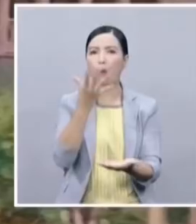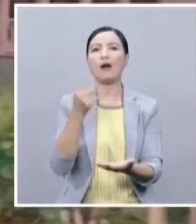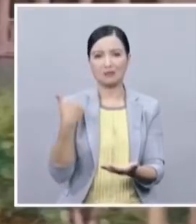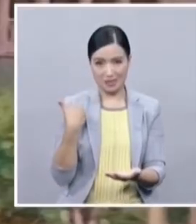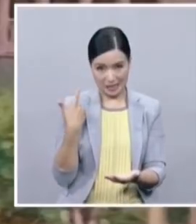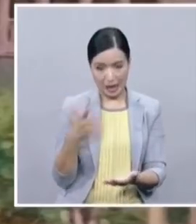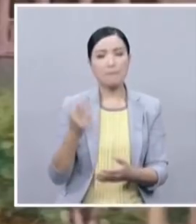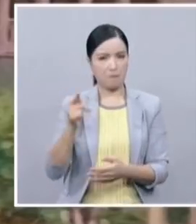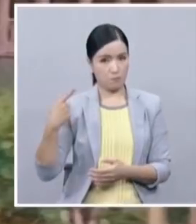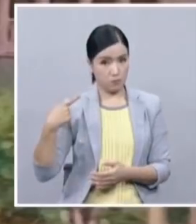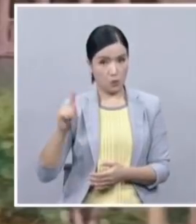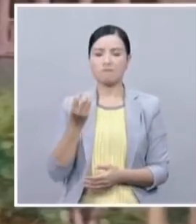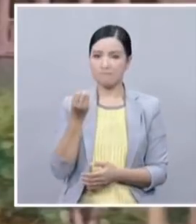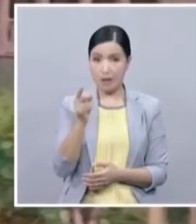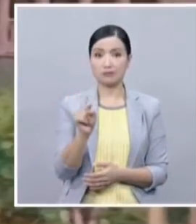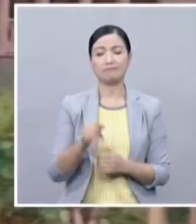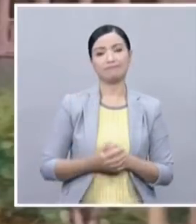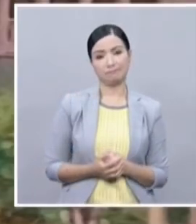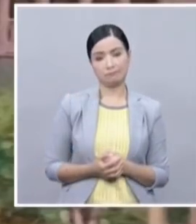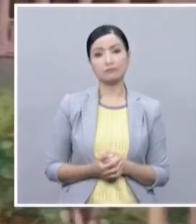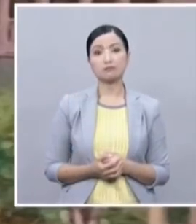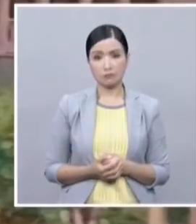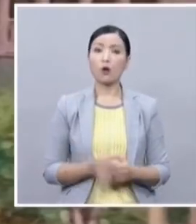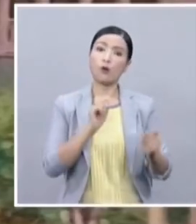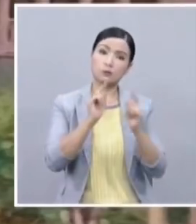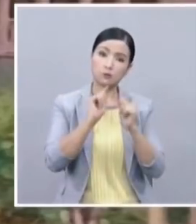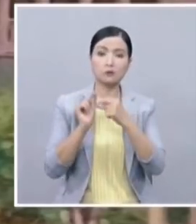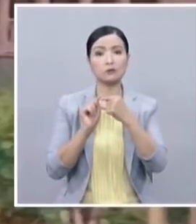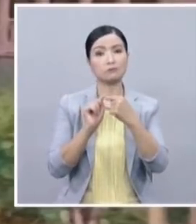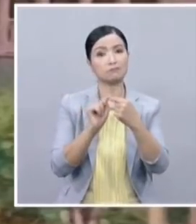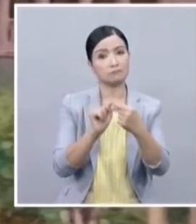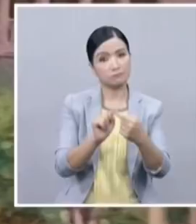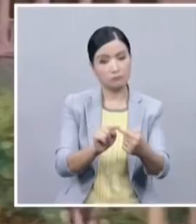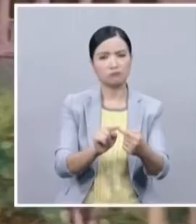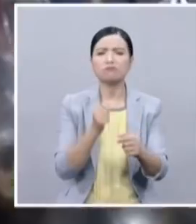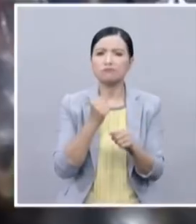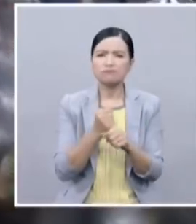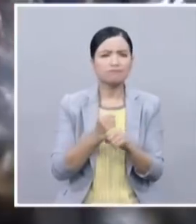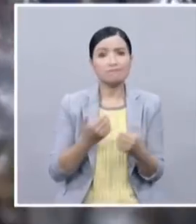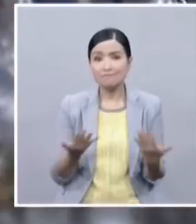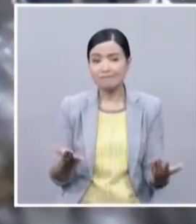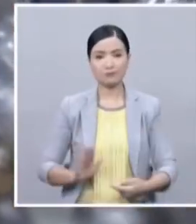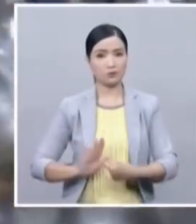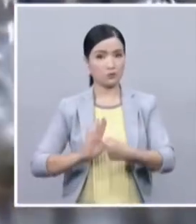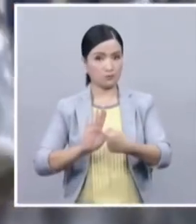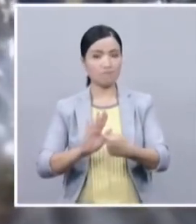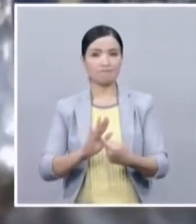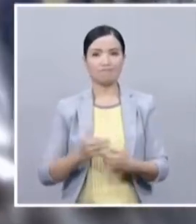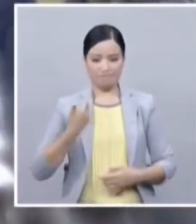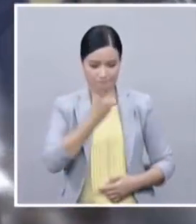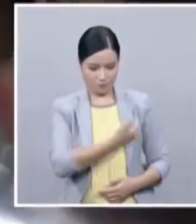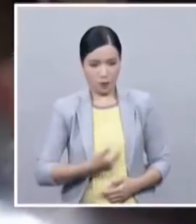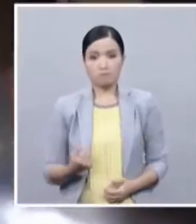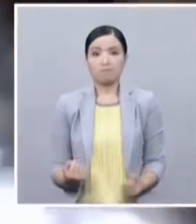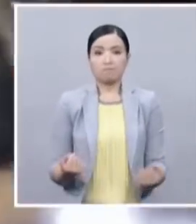นะเป็นประโยชน์อย่างมากนะครับถ้าเรามาพูดคุยกันต่อนะ เราจะทำยังไงเช่นในเรื่องของความแข็งแรงของร่างก